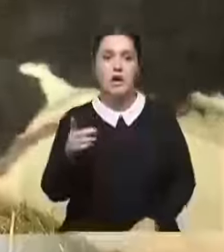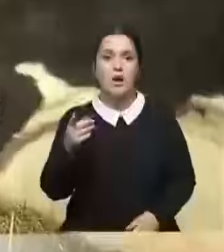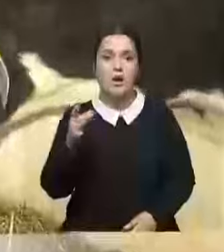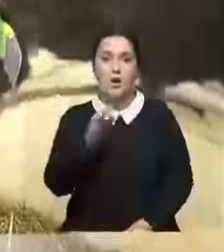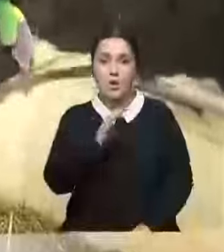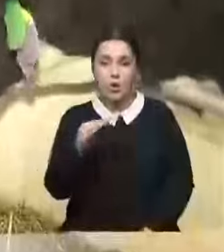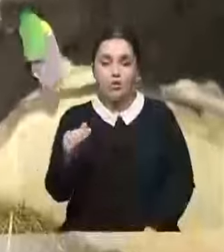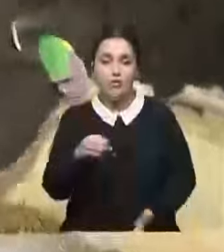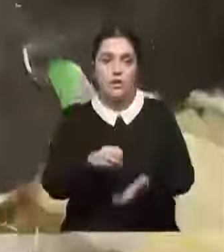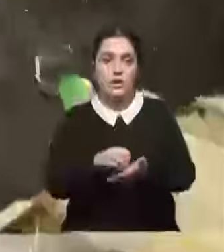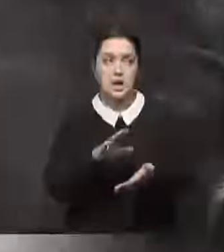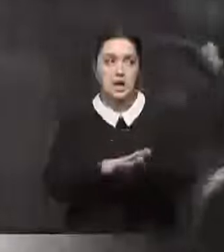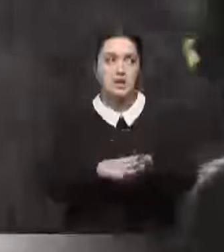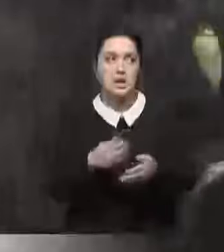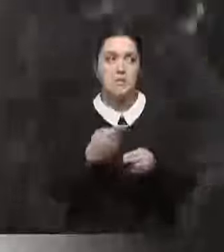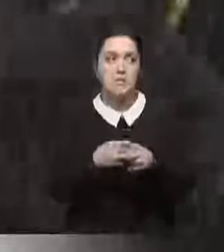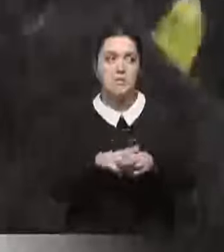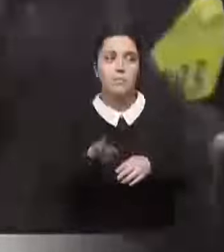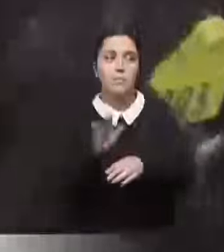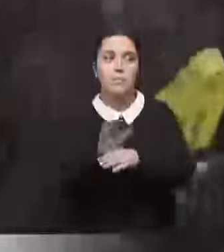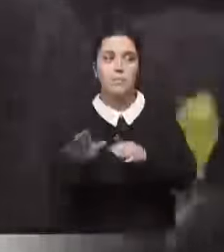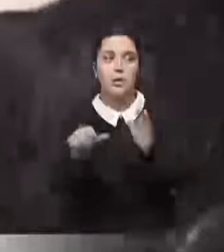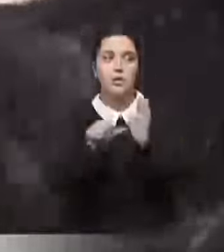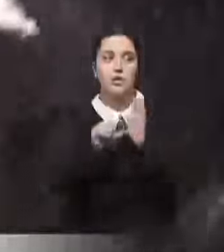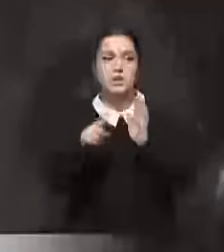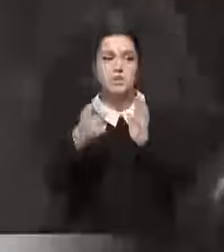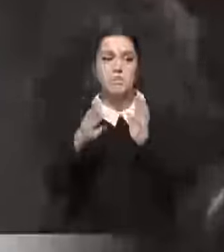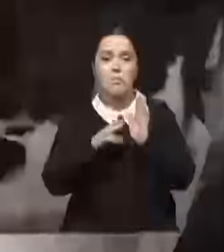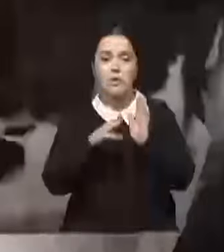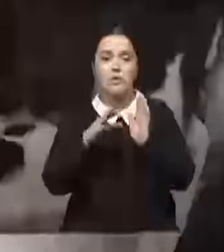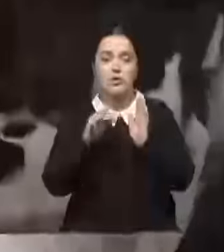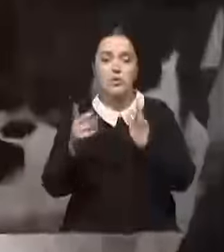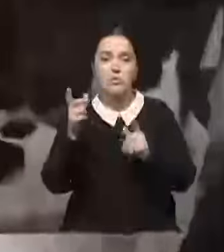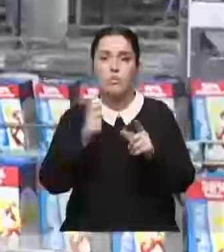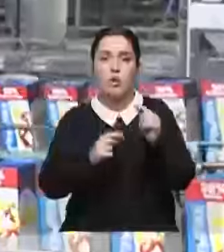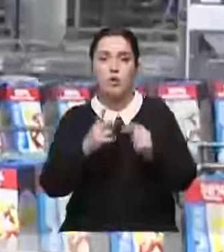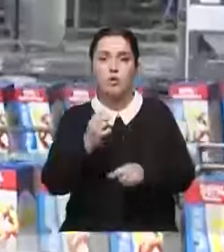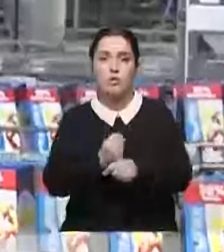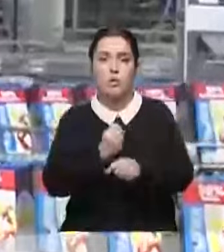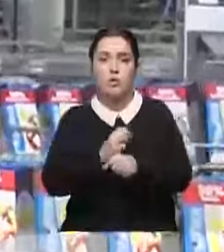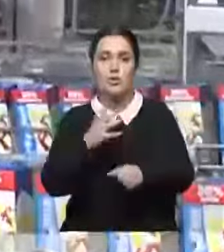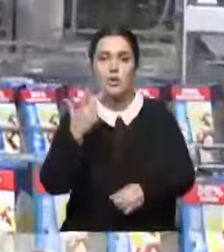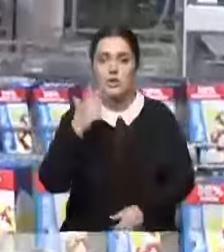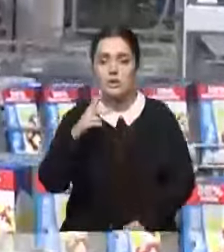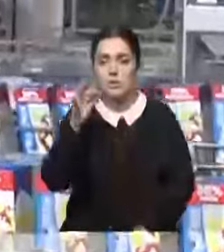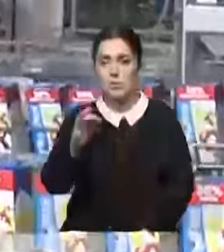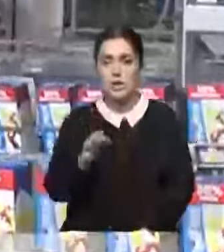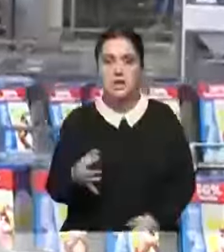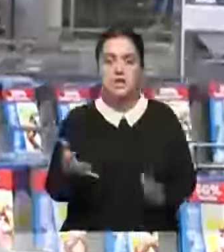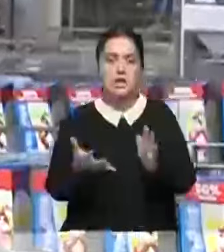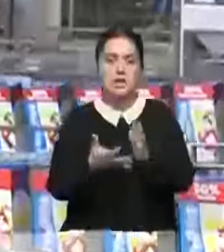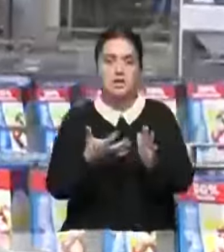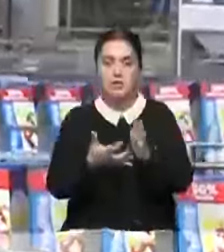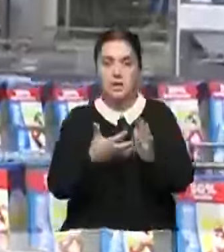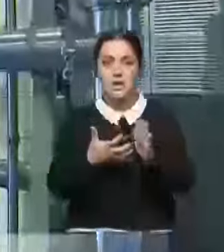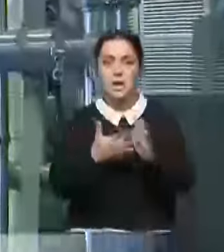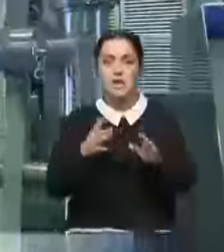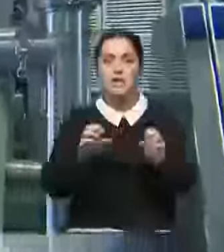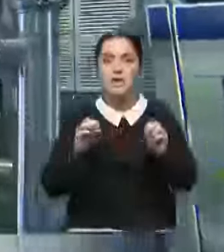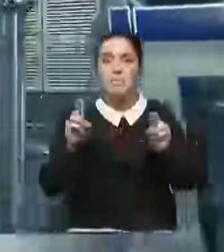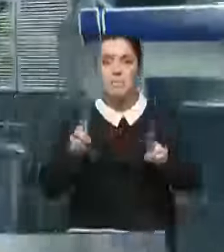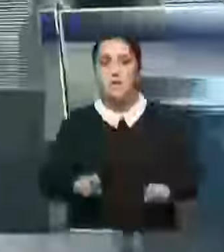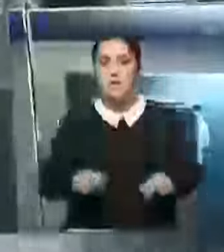официальным данным в стране производится порядка 6,5 миллиона тонн молока, но перерабатывается лишь треть. При этом его не хватает. Как выяснила спецкомиссия, все